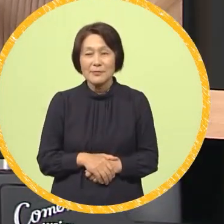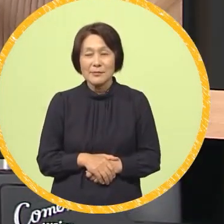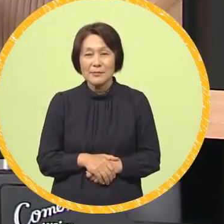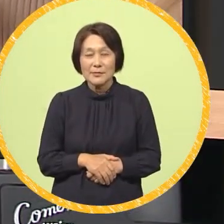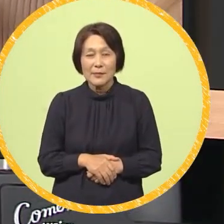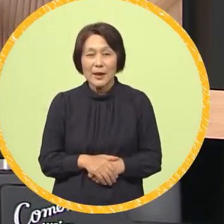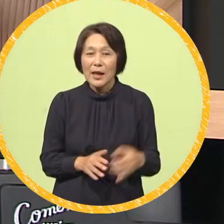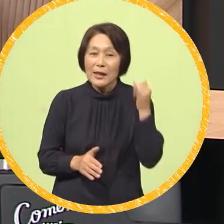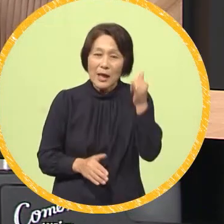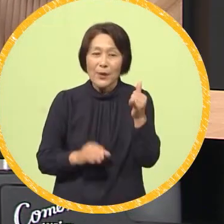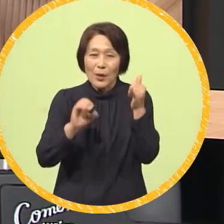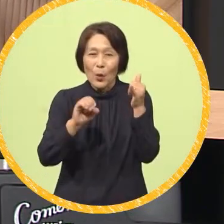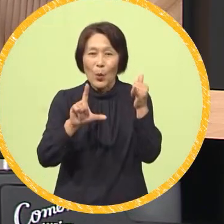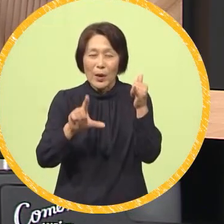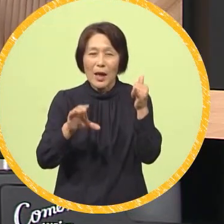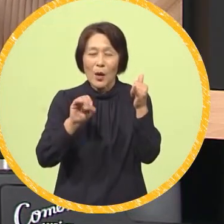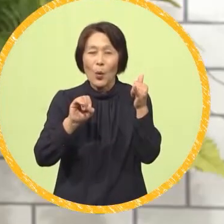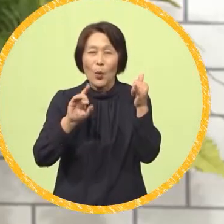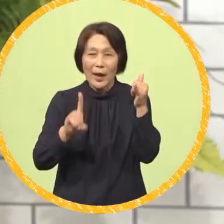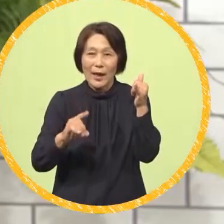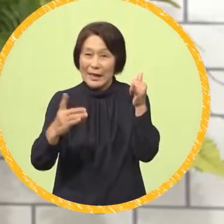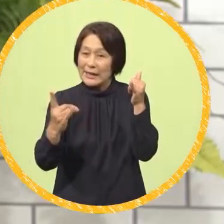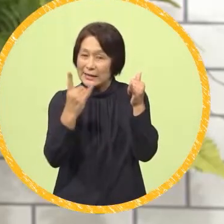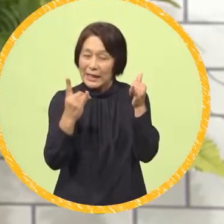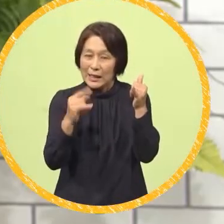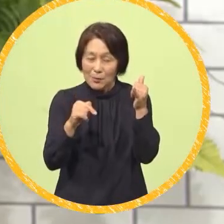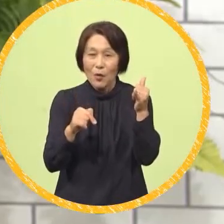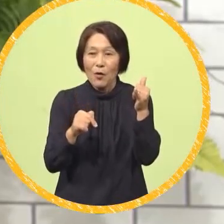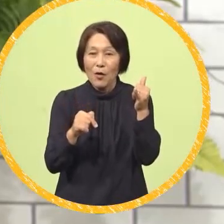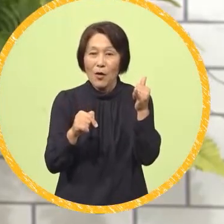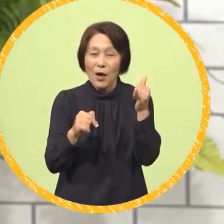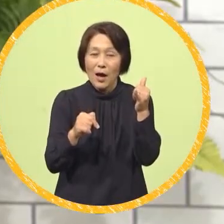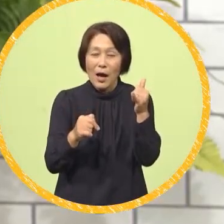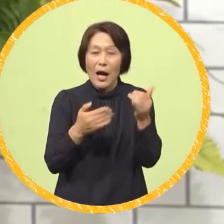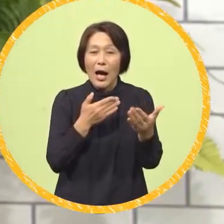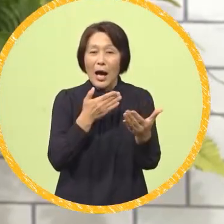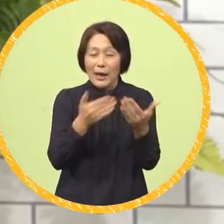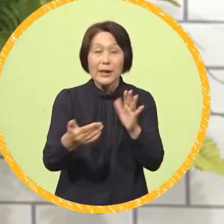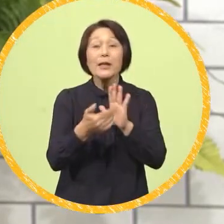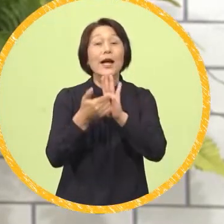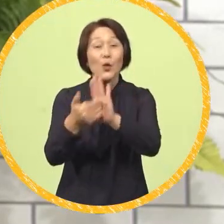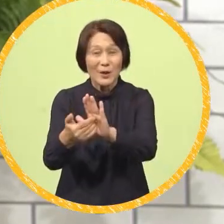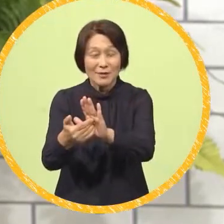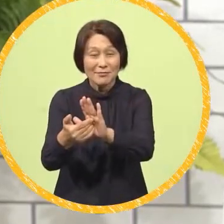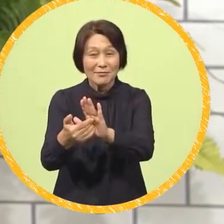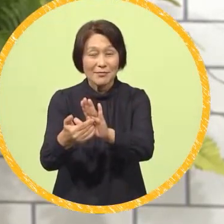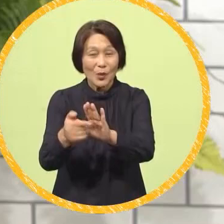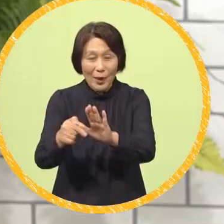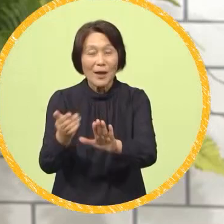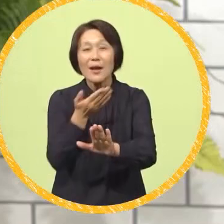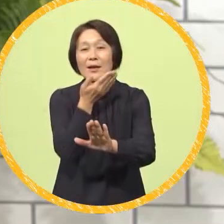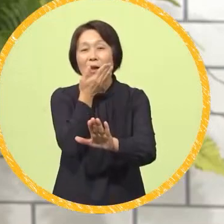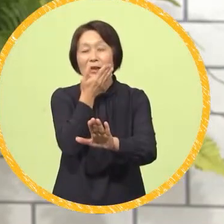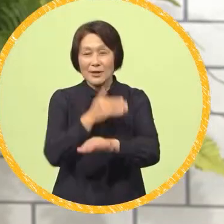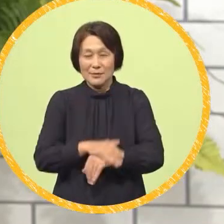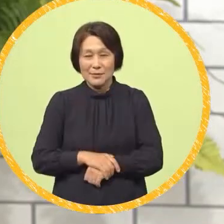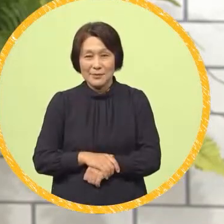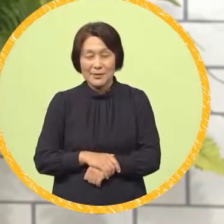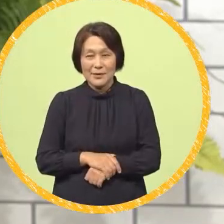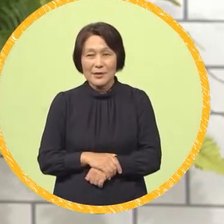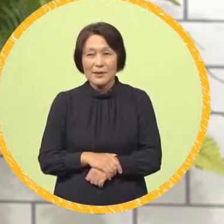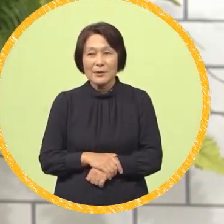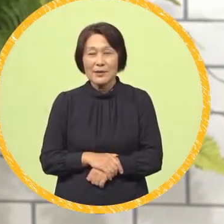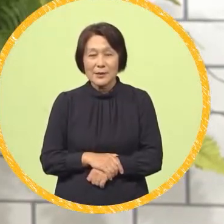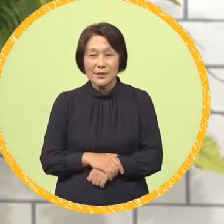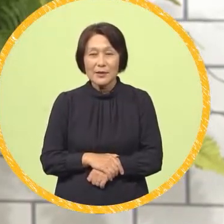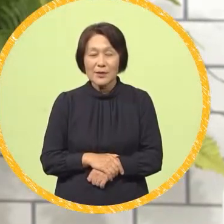らオレオレ詐欺なんかの電話でもそうですけど、あのリアクションを伸ばすのがまず最初に、あ、結構ですとか、断ることが大事っていうから、もうまず最初にと